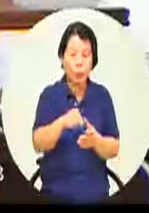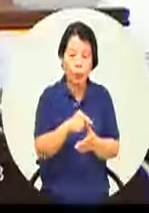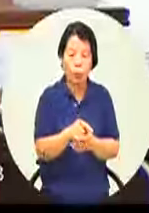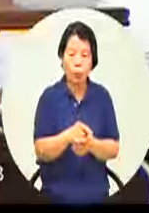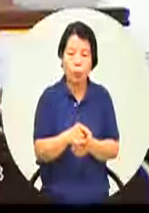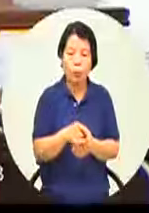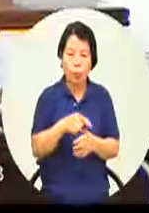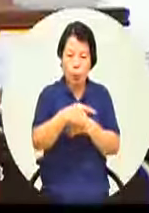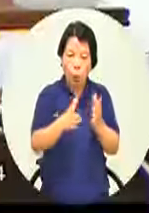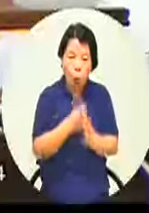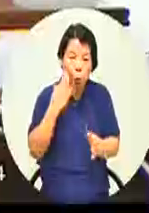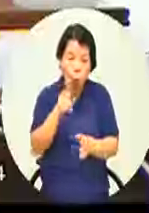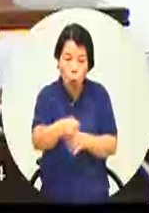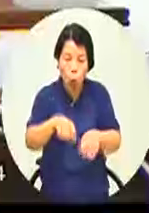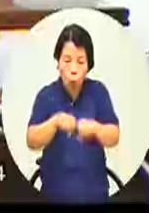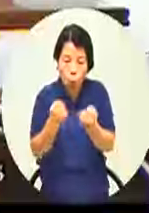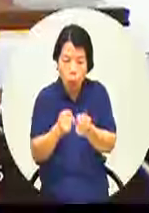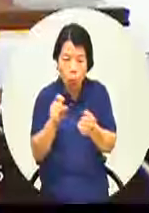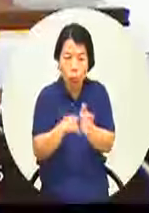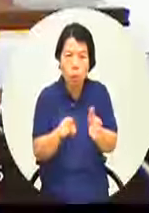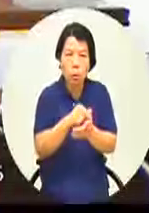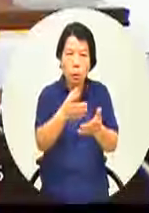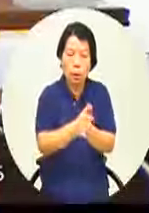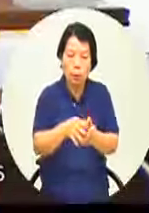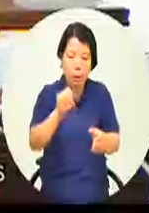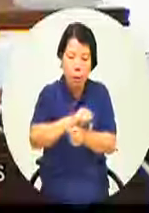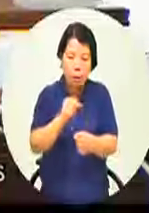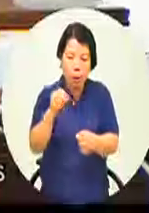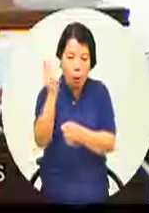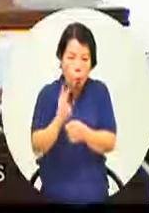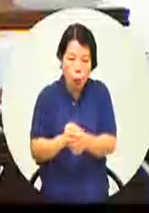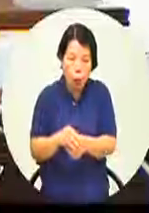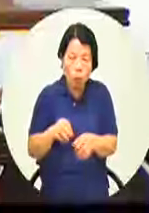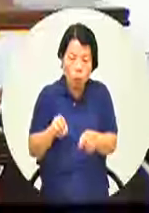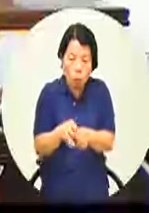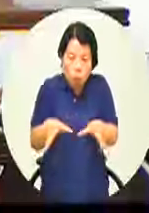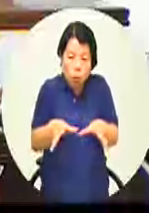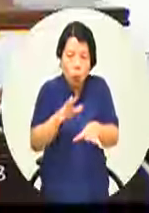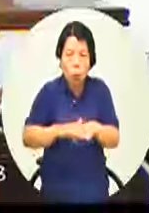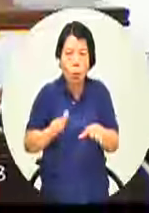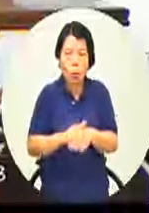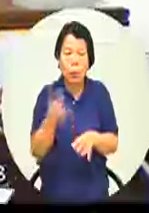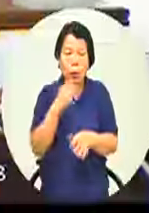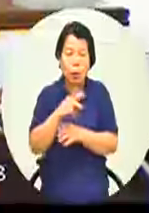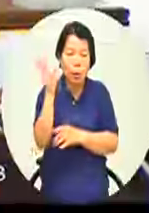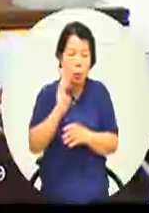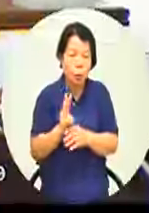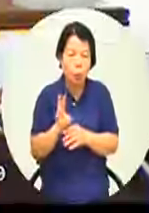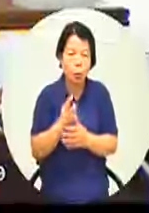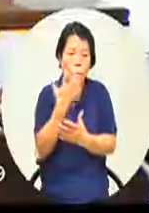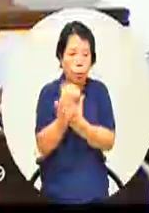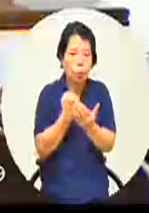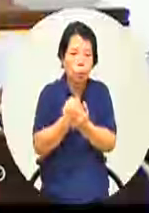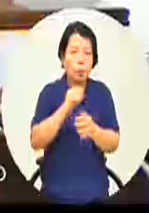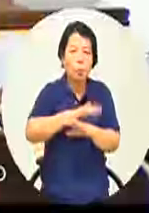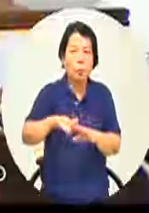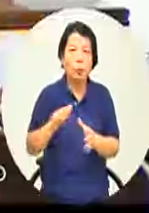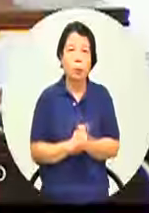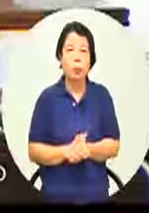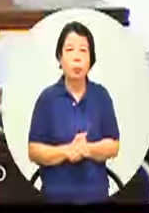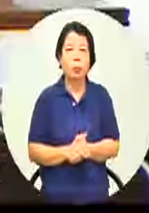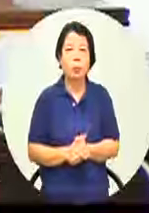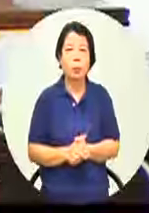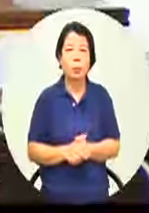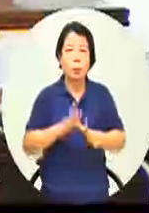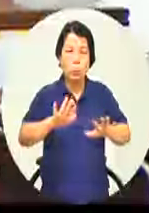样啦、啊，有破洞啦、啊，它就会加大，见到水的时候它就会膨胀，啊，那水都被捞掉，那就会有蓄水功能。好，那